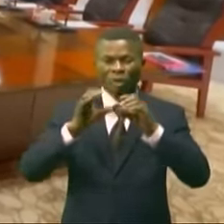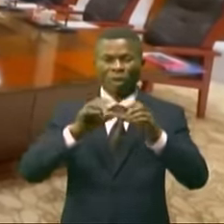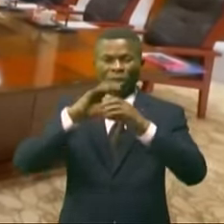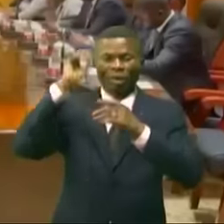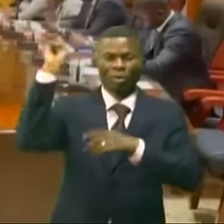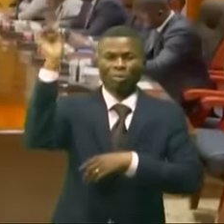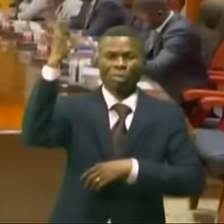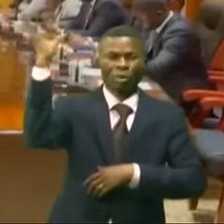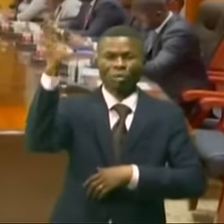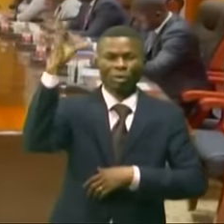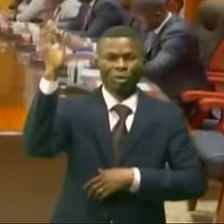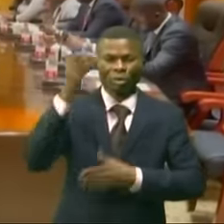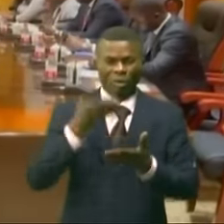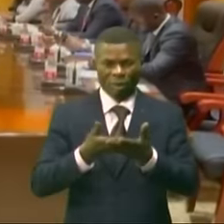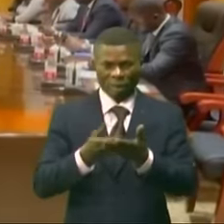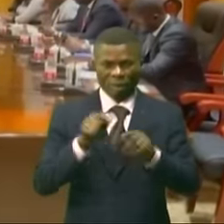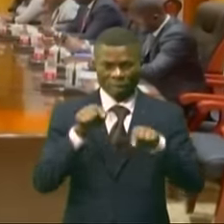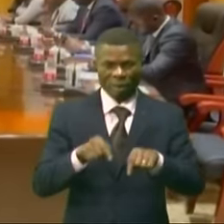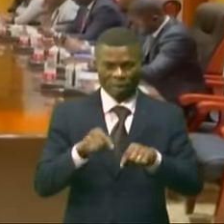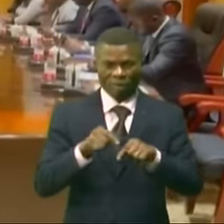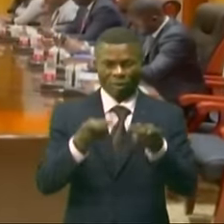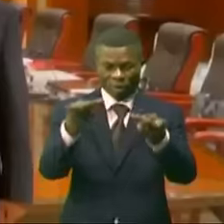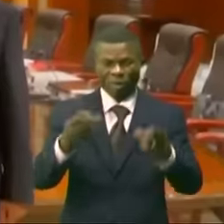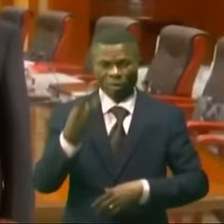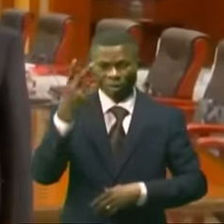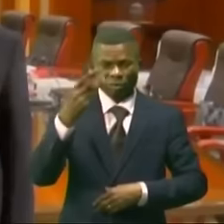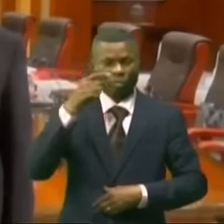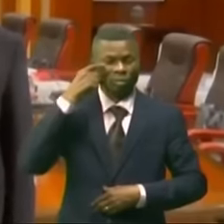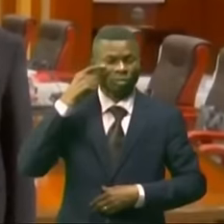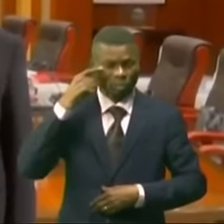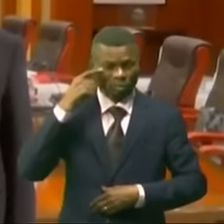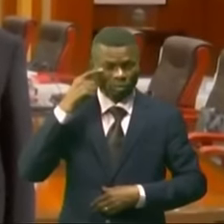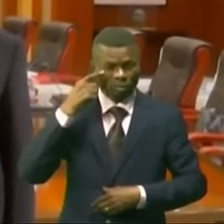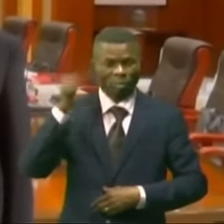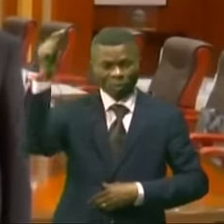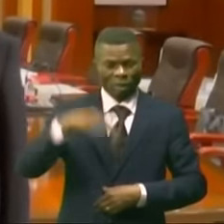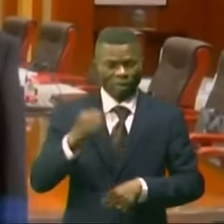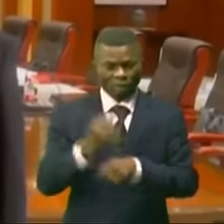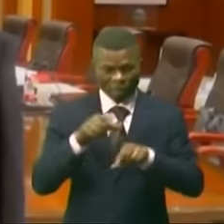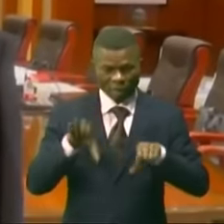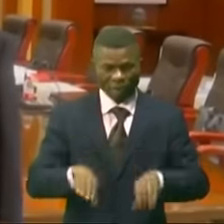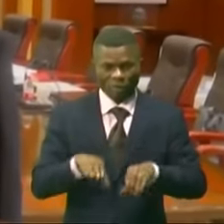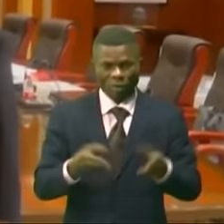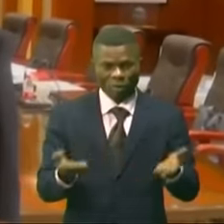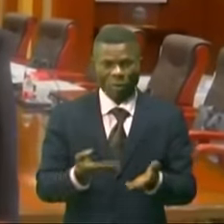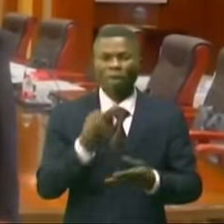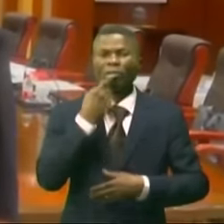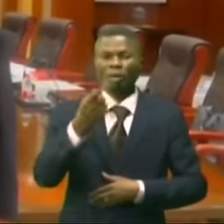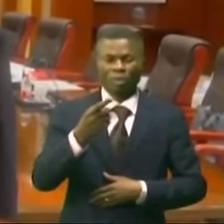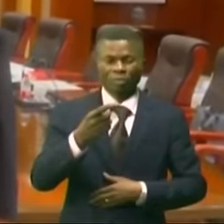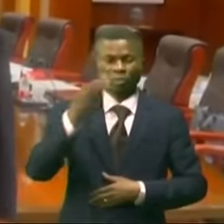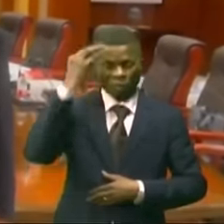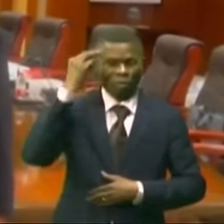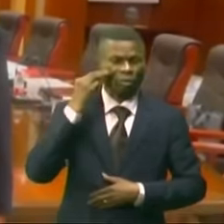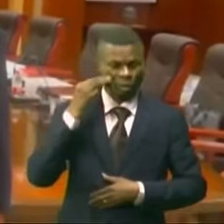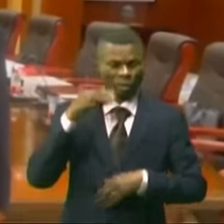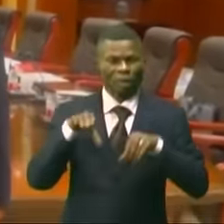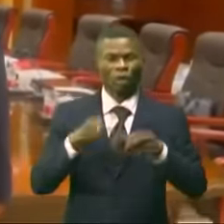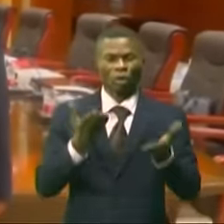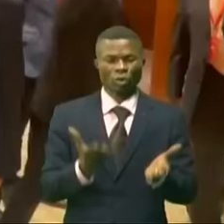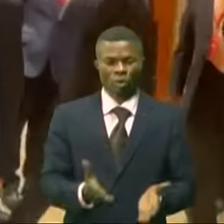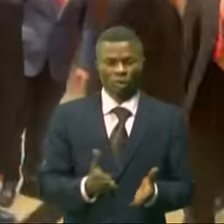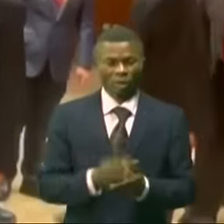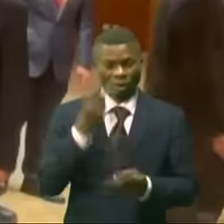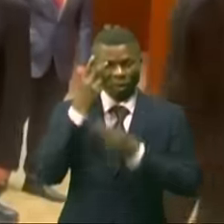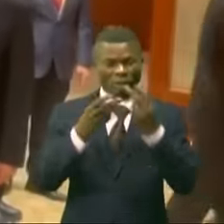satellite il y aurait toujours de place pour la Chine de venir investir en RDC a déclaré Kibasa Maliba